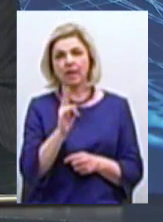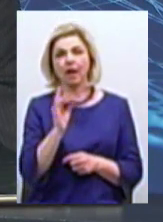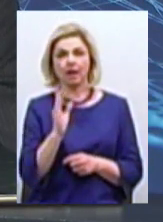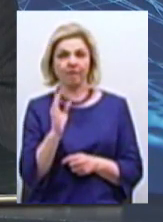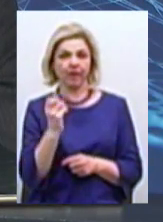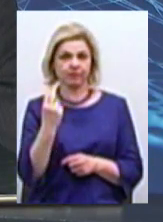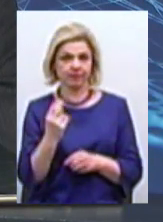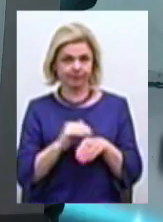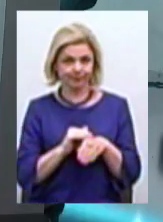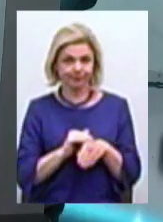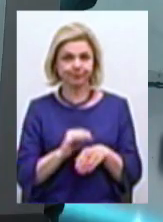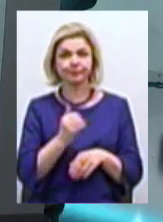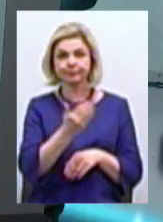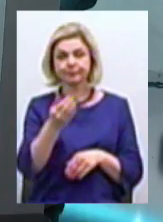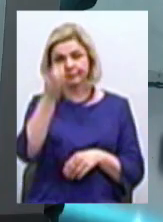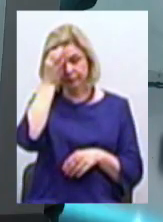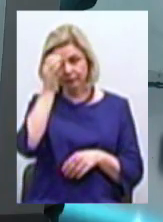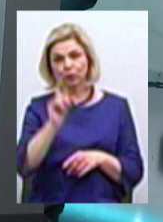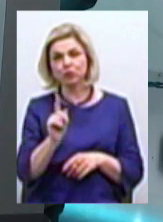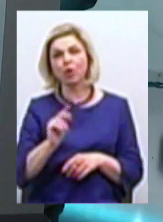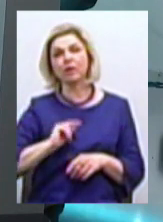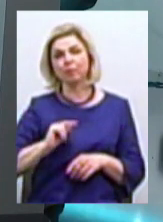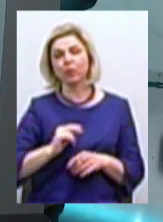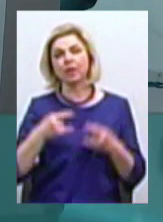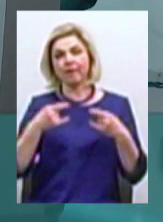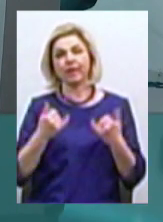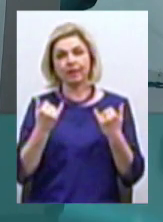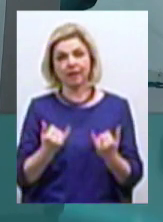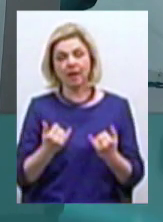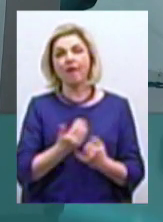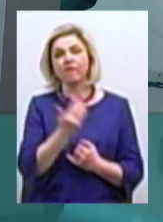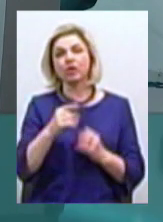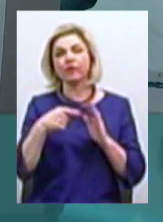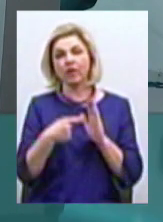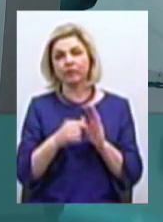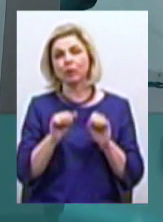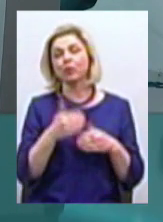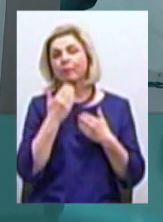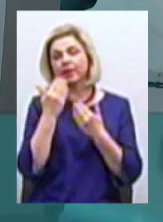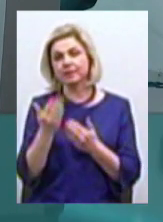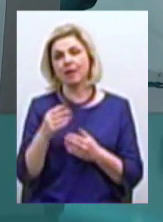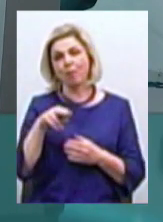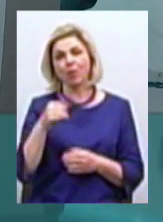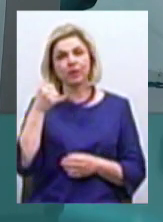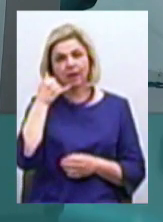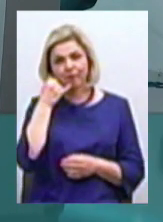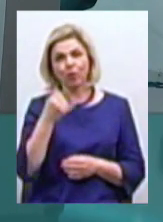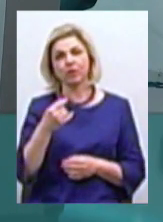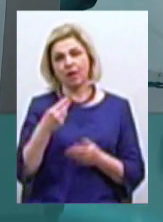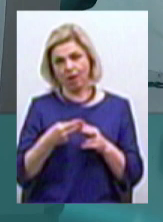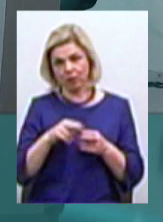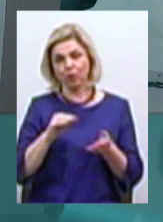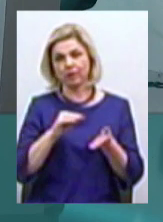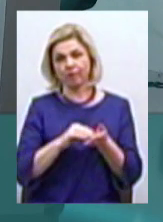Добрий вечір. А глядачам я нагадую, що ми працюємо в прямому ефірі, і свої запитання ви можете поставити за телефоном 76